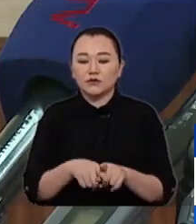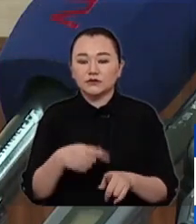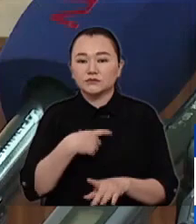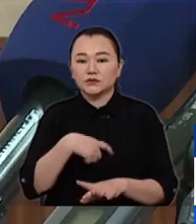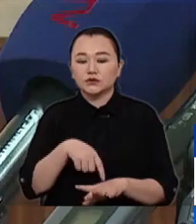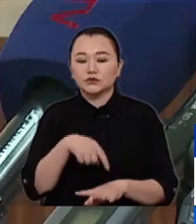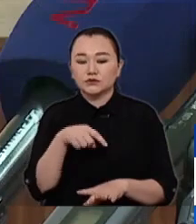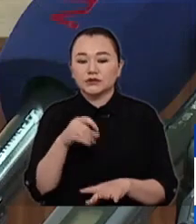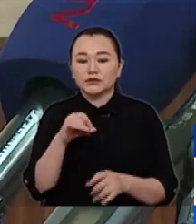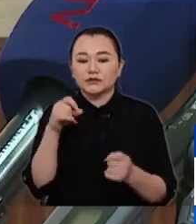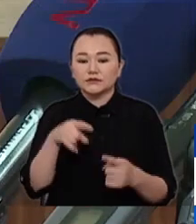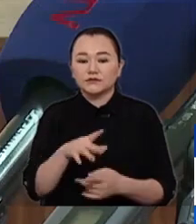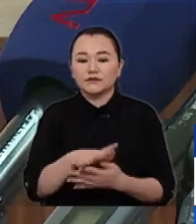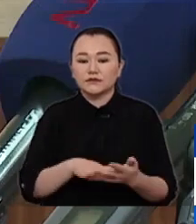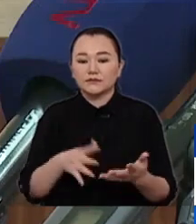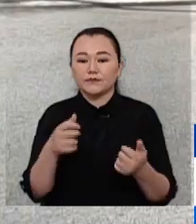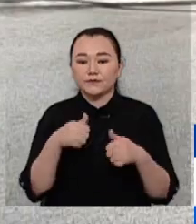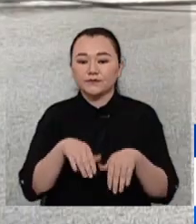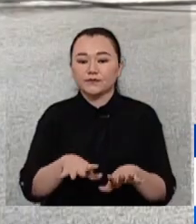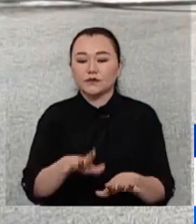И, соответственно, дальше приняты меры.